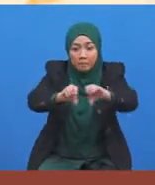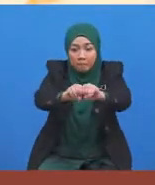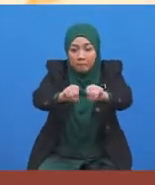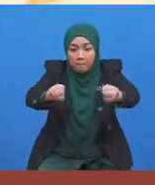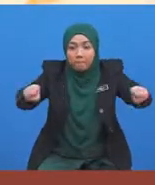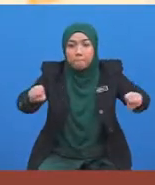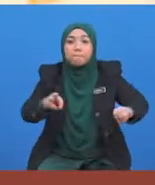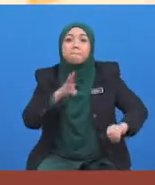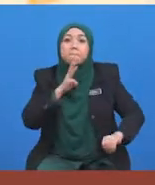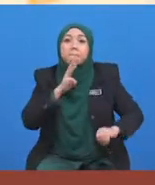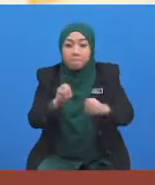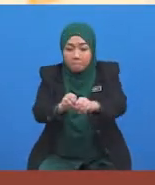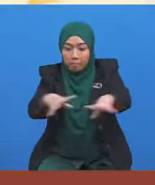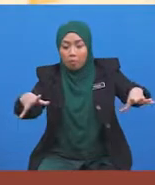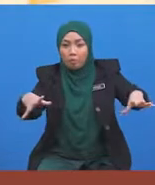harian manusia.